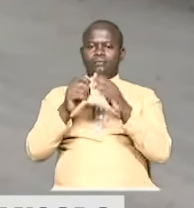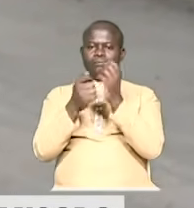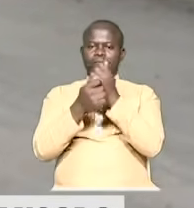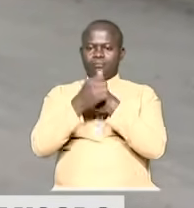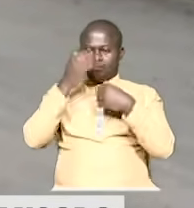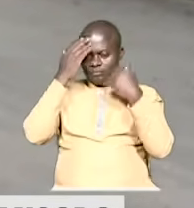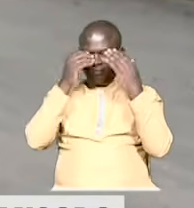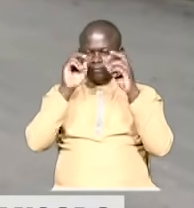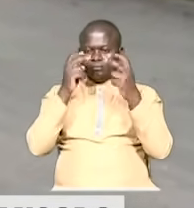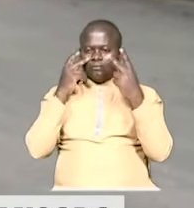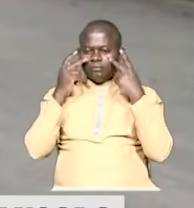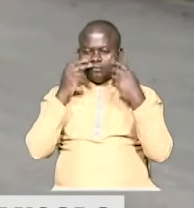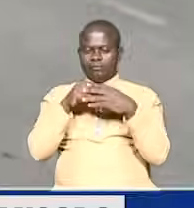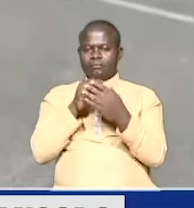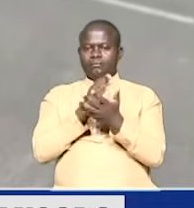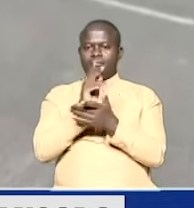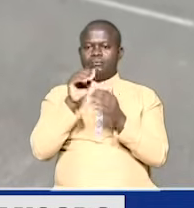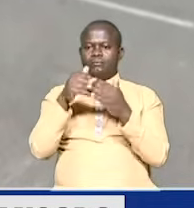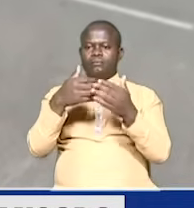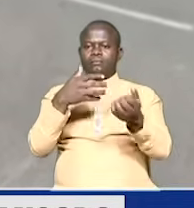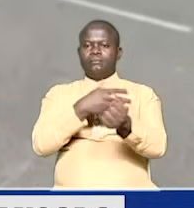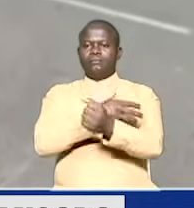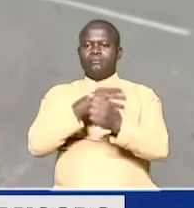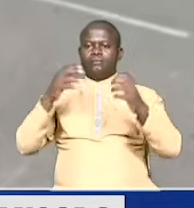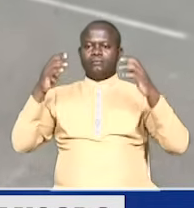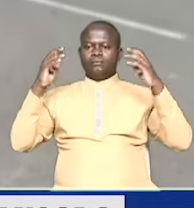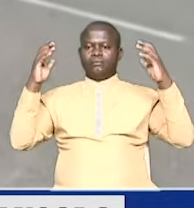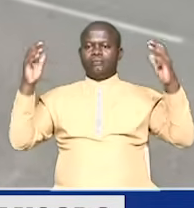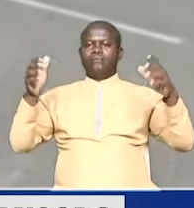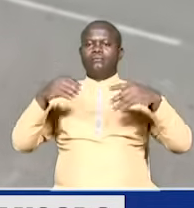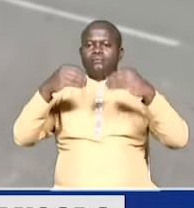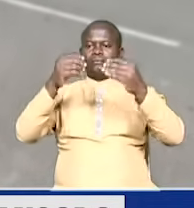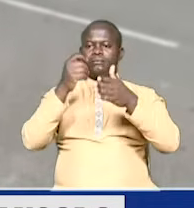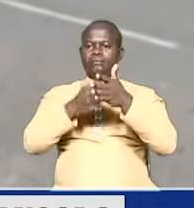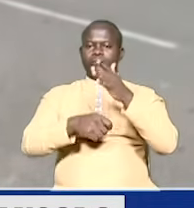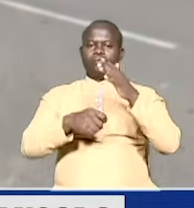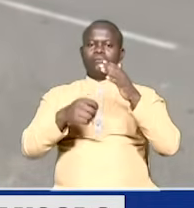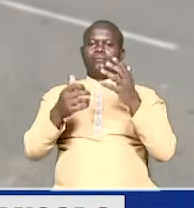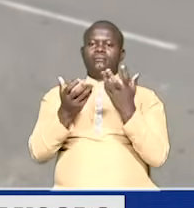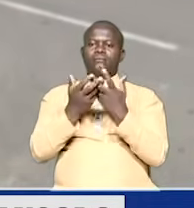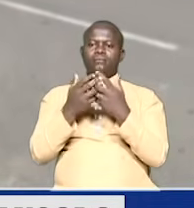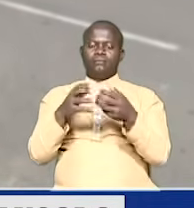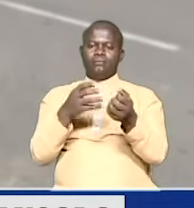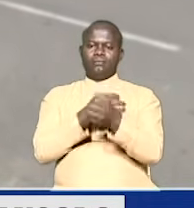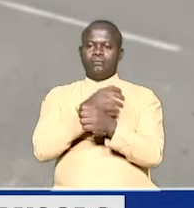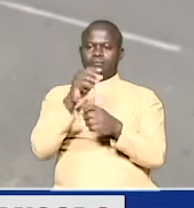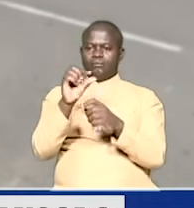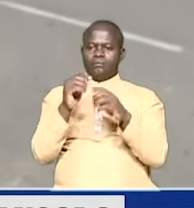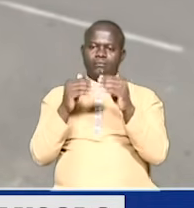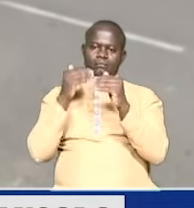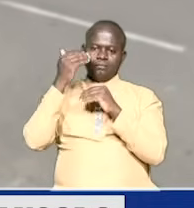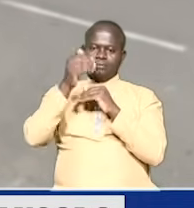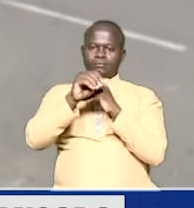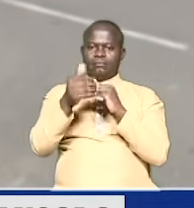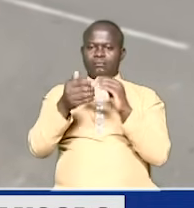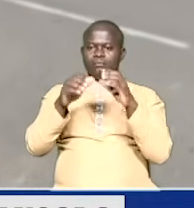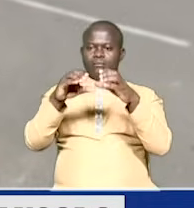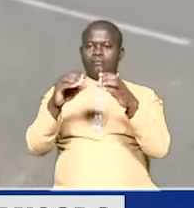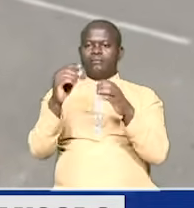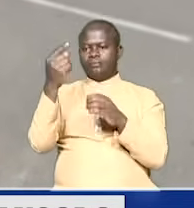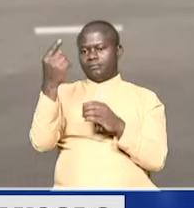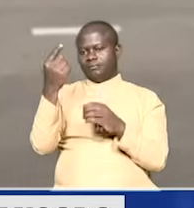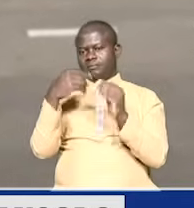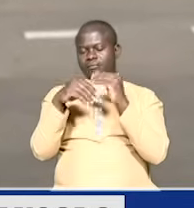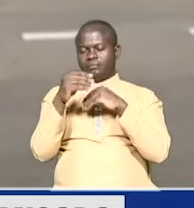abantu bafite ubushobozi bunini cyane batanga umusoro ungana w'ubushobozi butoye hanyuma hari ikindi cyiciro kimwe